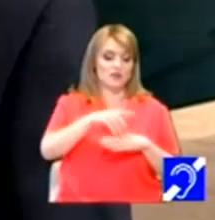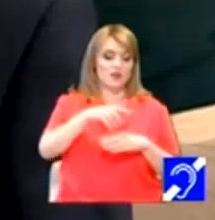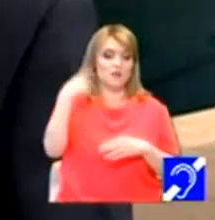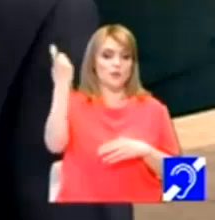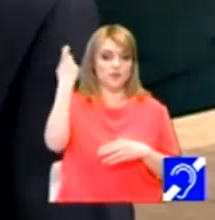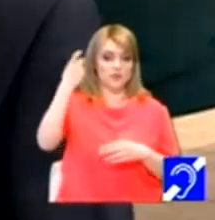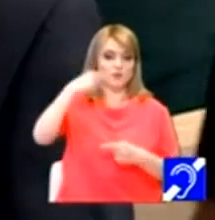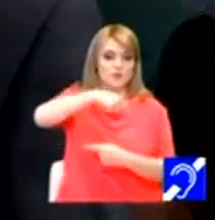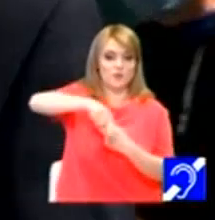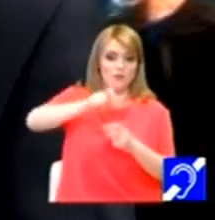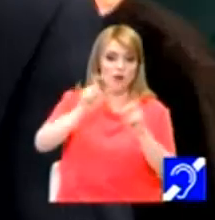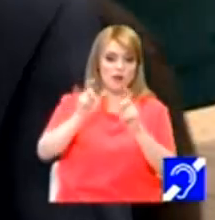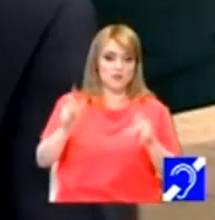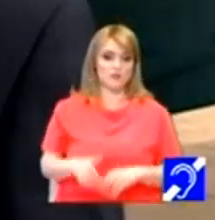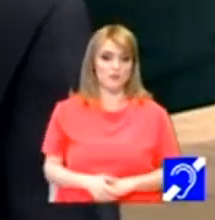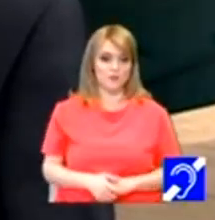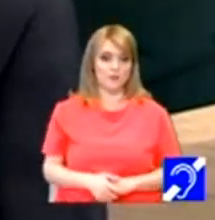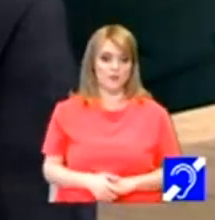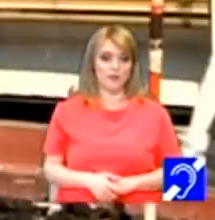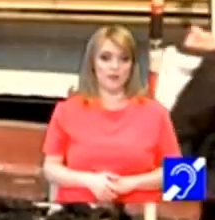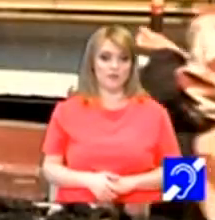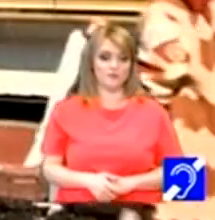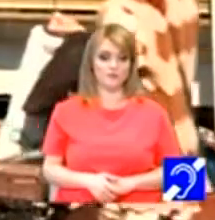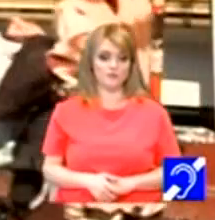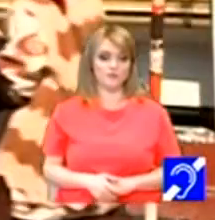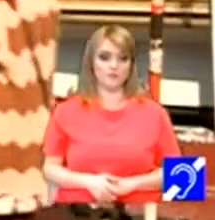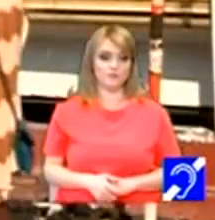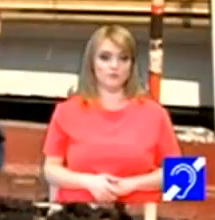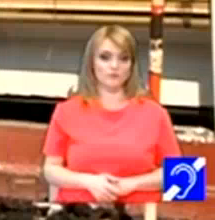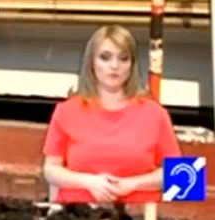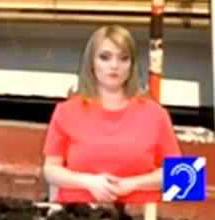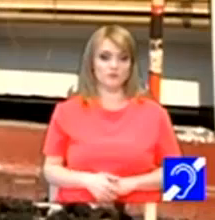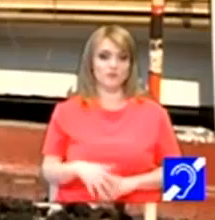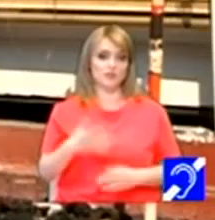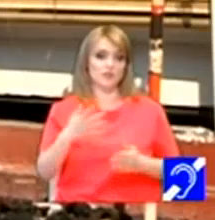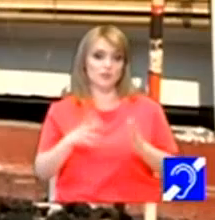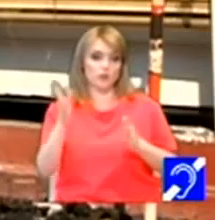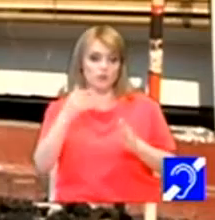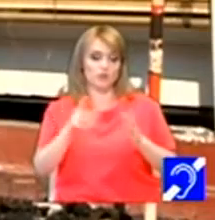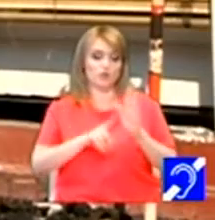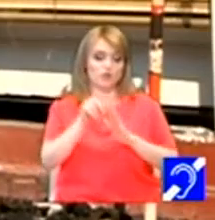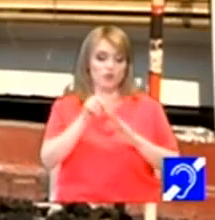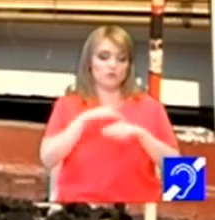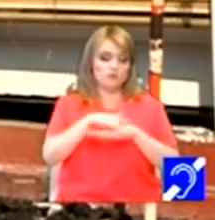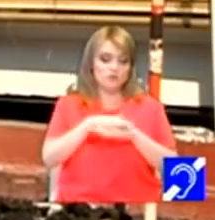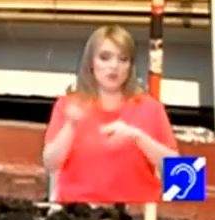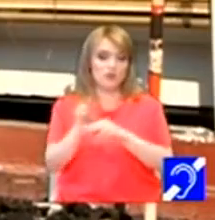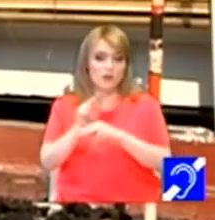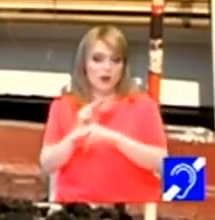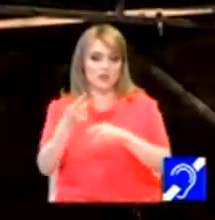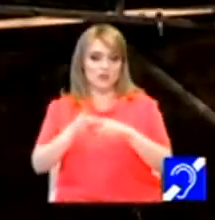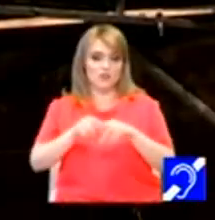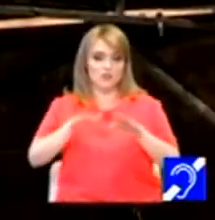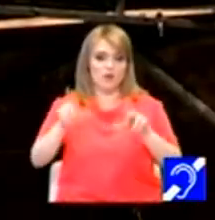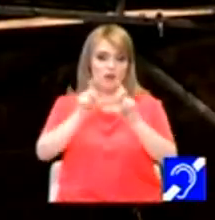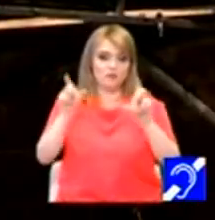fiscale. La fel, va fi document și deviz pentru reparație, deviz de cheltuieli pentru reparația acestor locuri de comerț